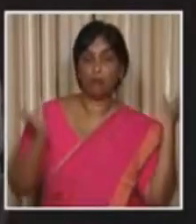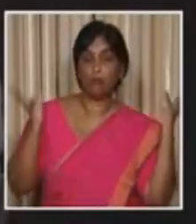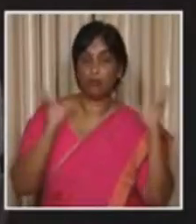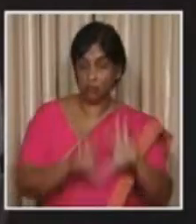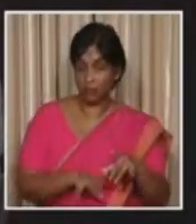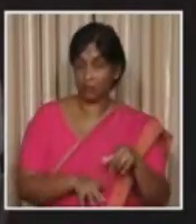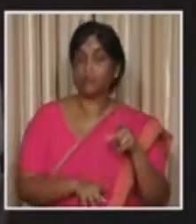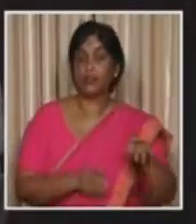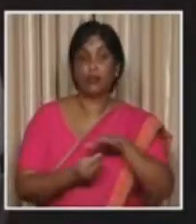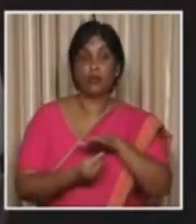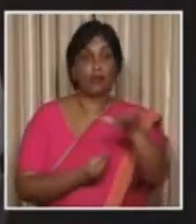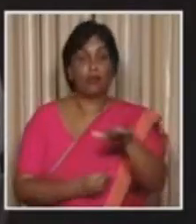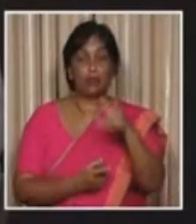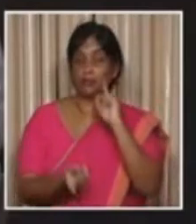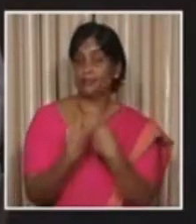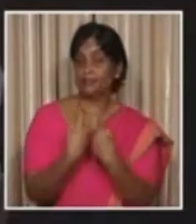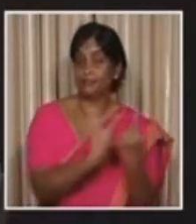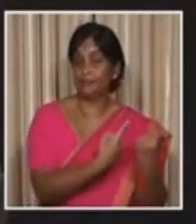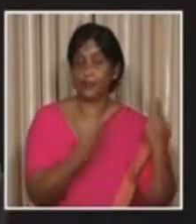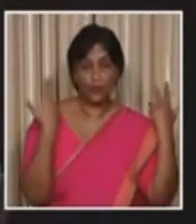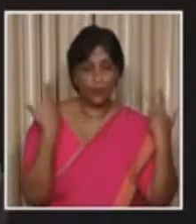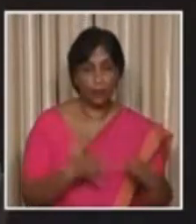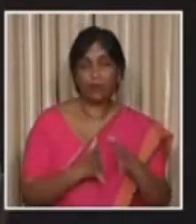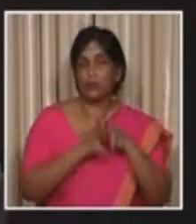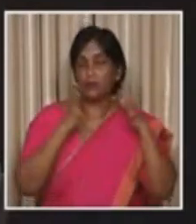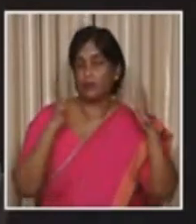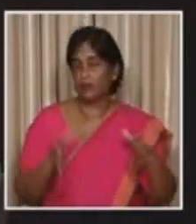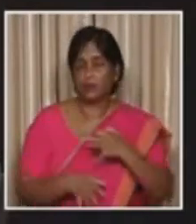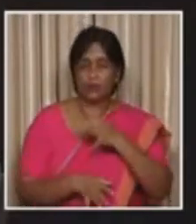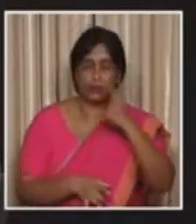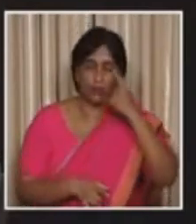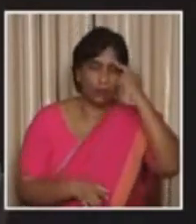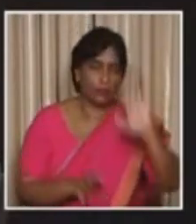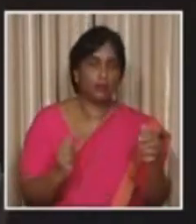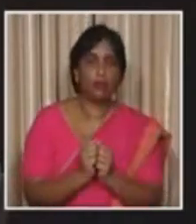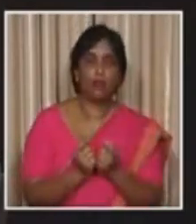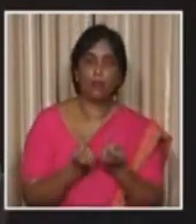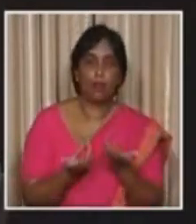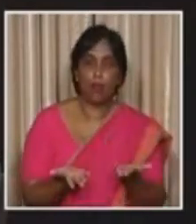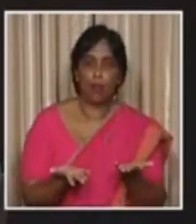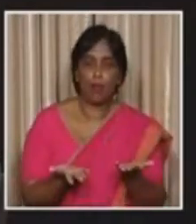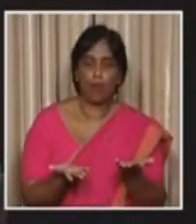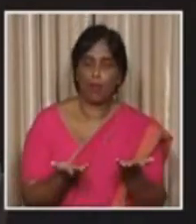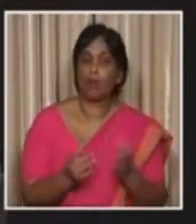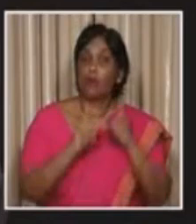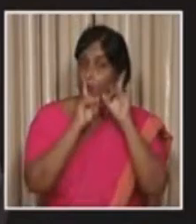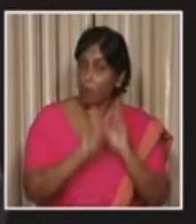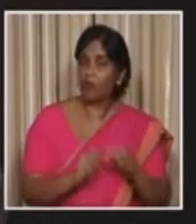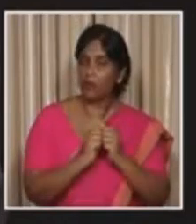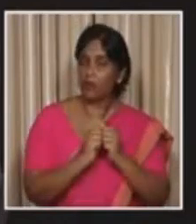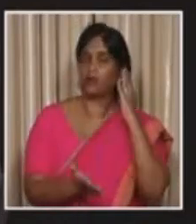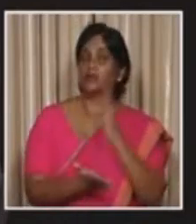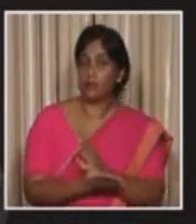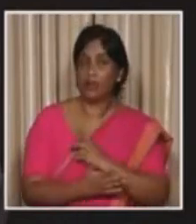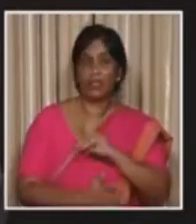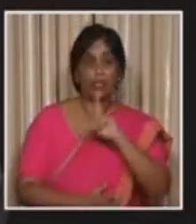ඇවිල්ලා ඒ පරිශ්‍රය චෙක් කළා විශාල නැටුමක් නටනවා කියලා. කාගේ සල්ලිද මේවා? ඉතින් මෙන්න මේ දේවල්